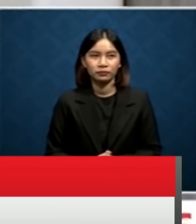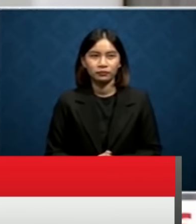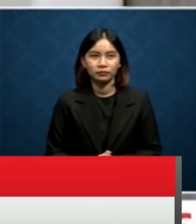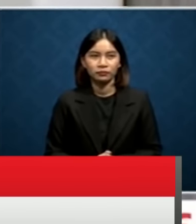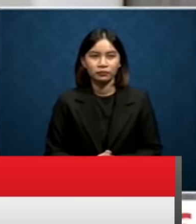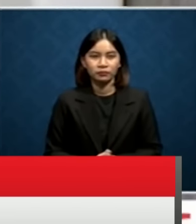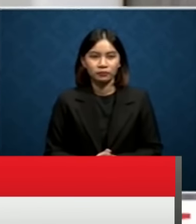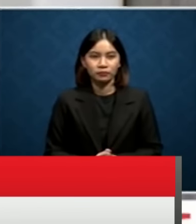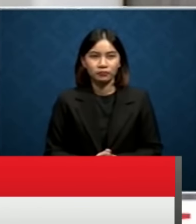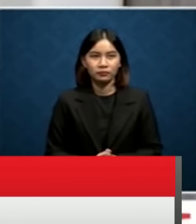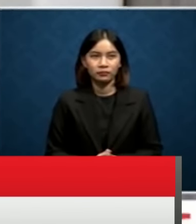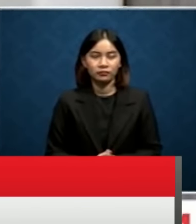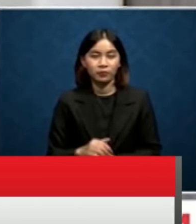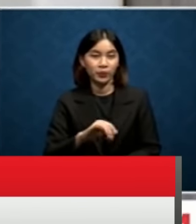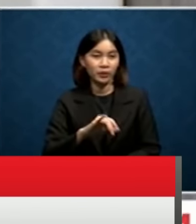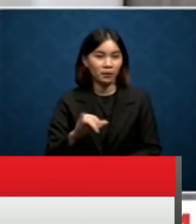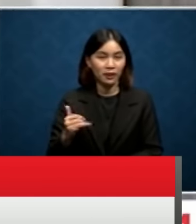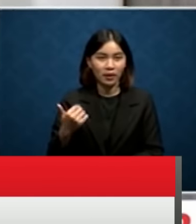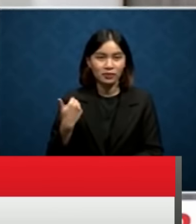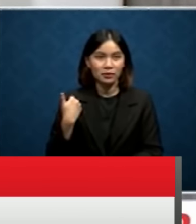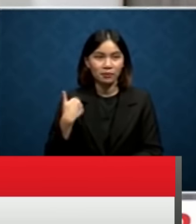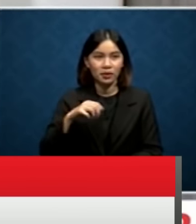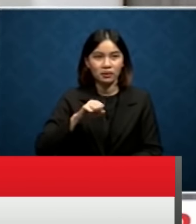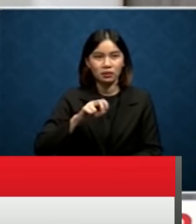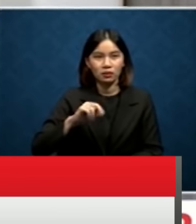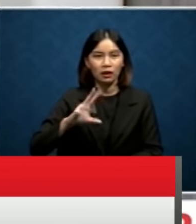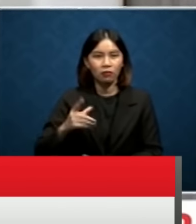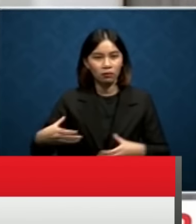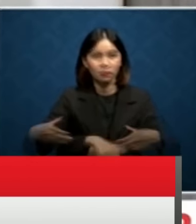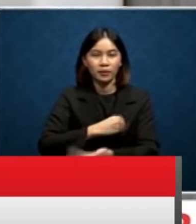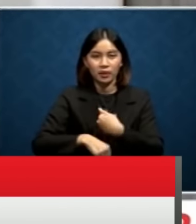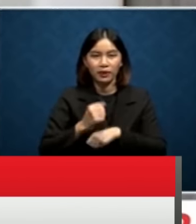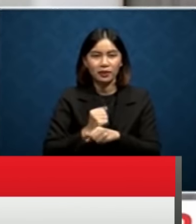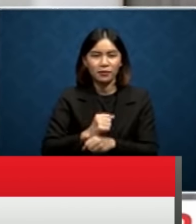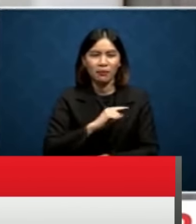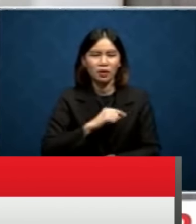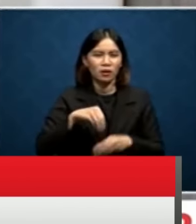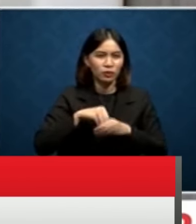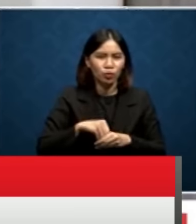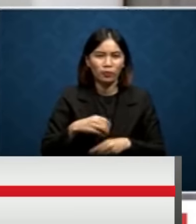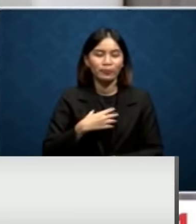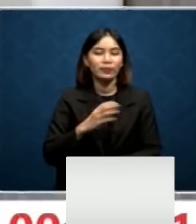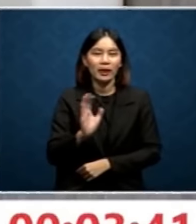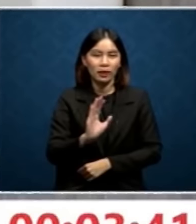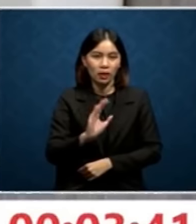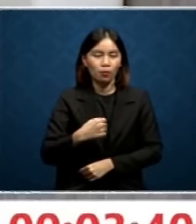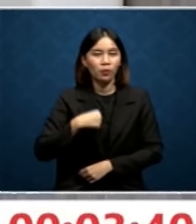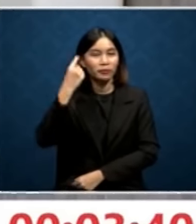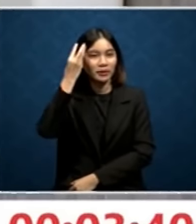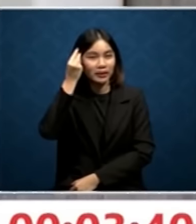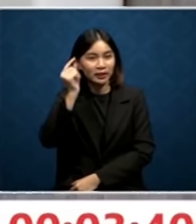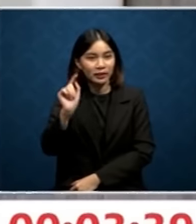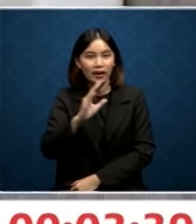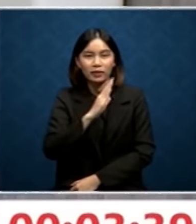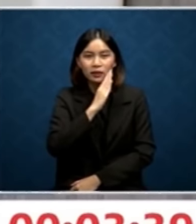ว่าอาจจะมีสนชใหม่ครับขอบคุณครับอู้หูยือือขึ้นมาเลยนะ